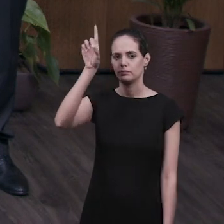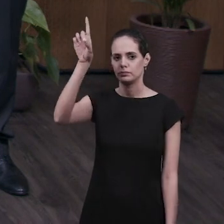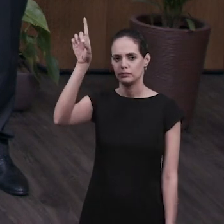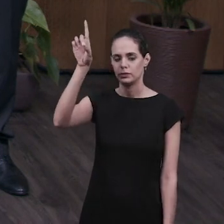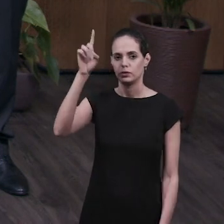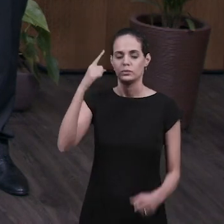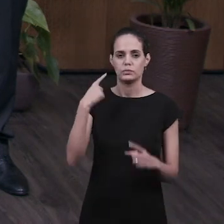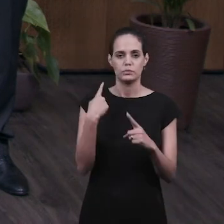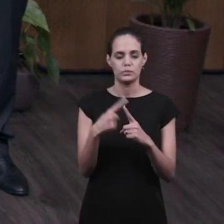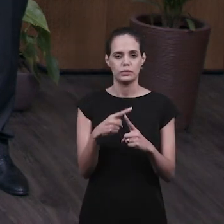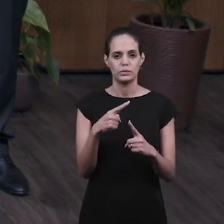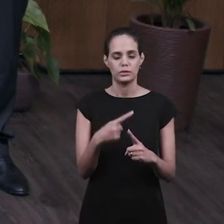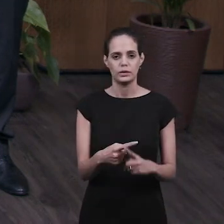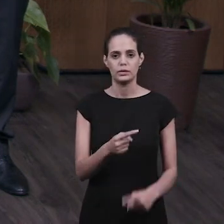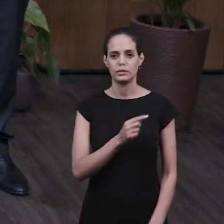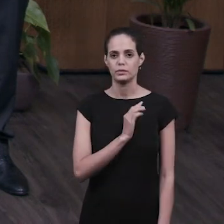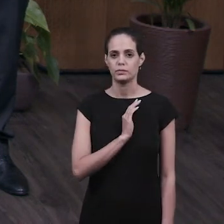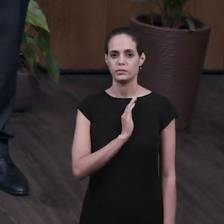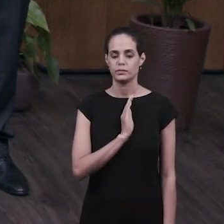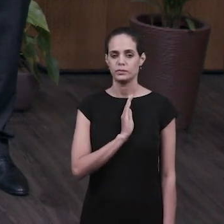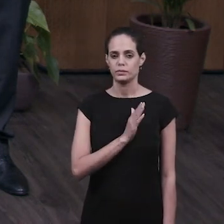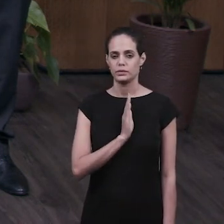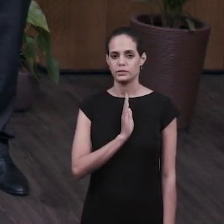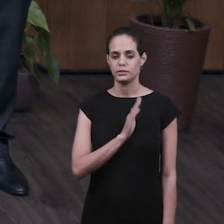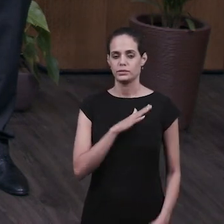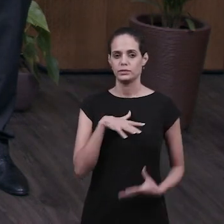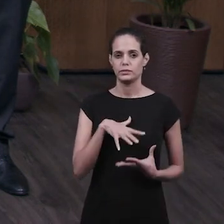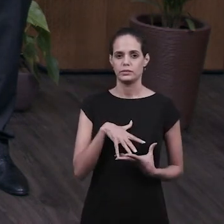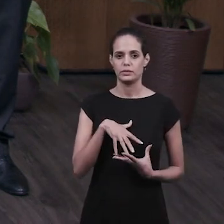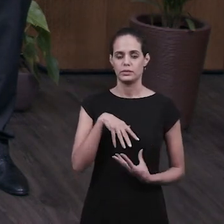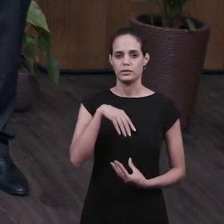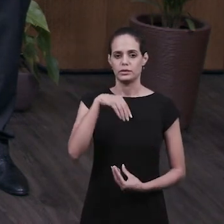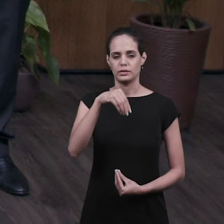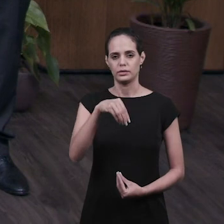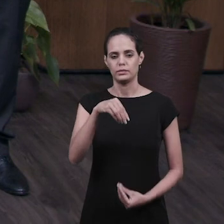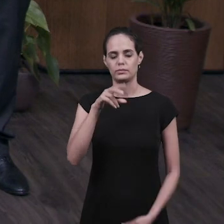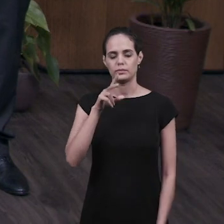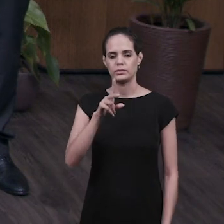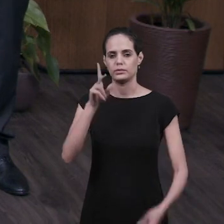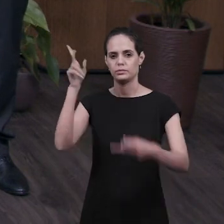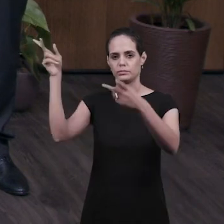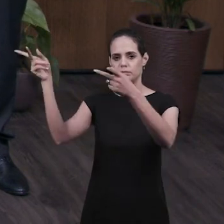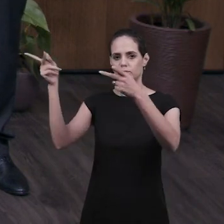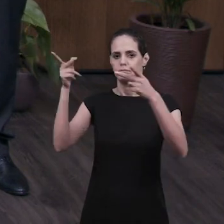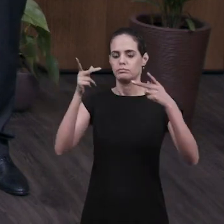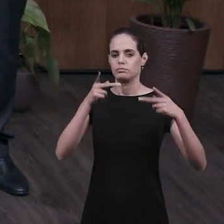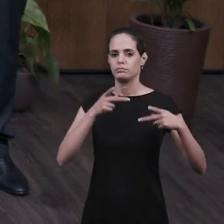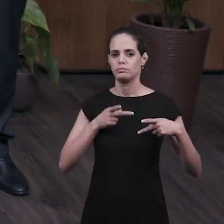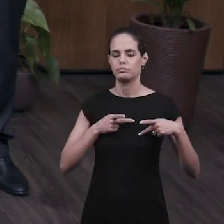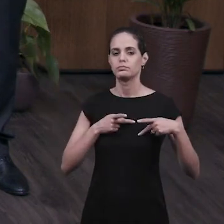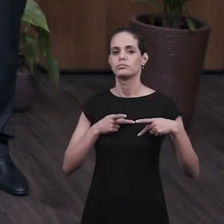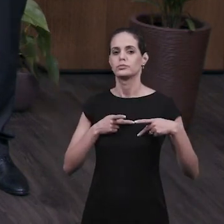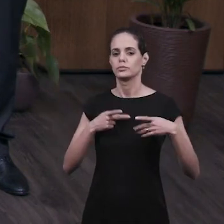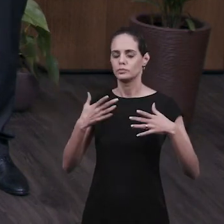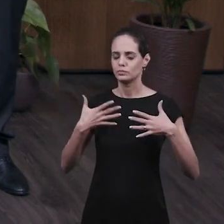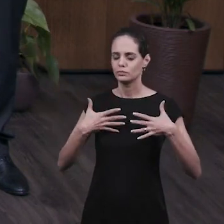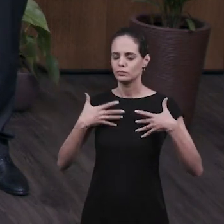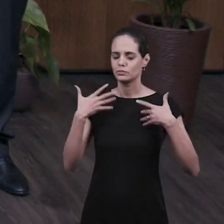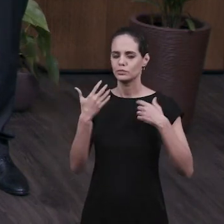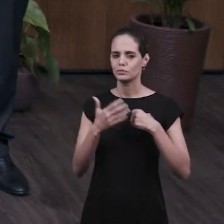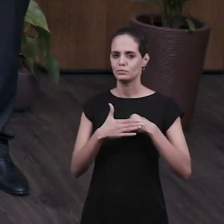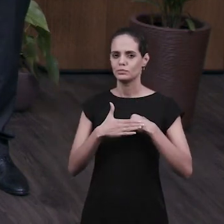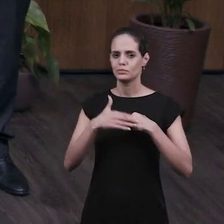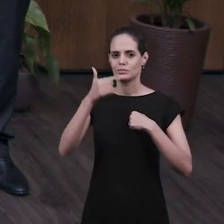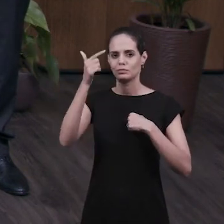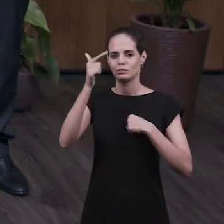car le cœur, l'âme est toujours visité avec joie et avec